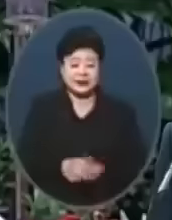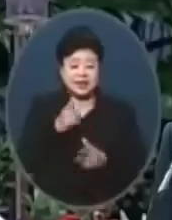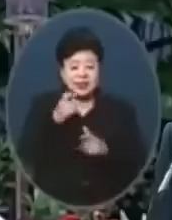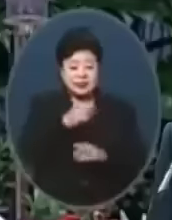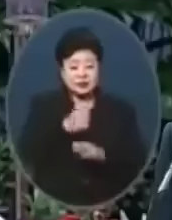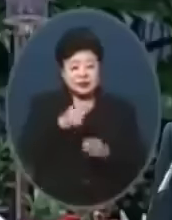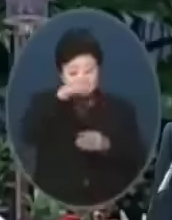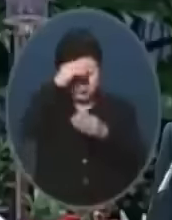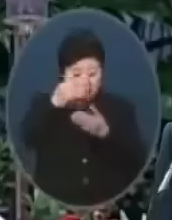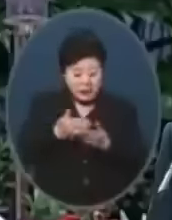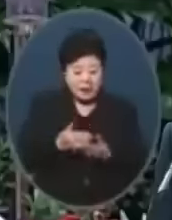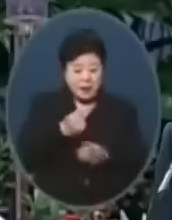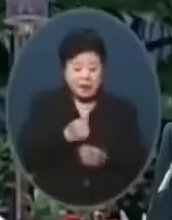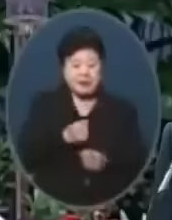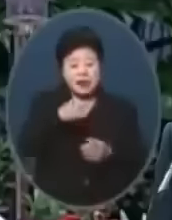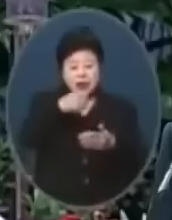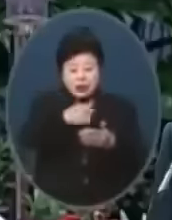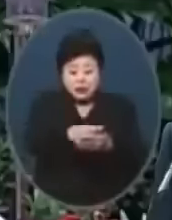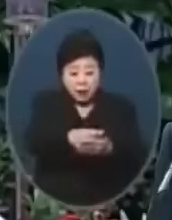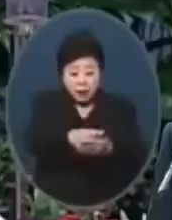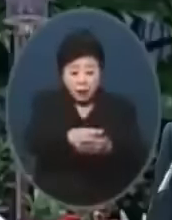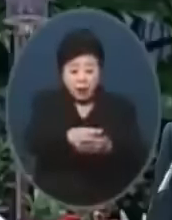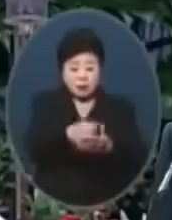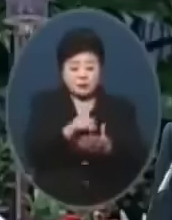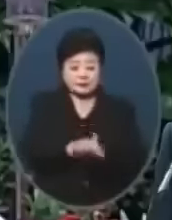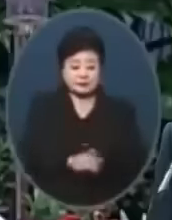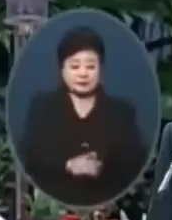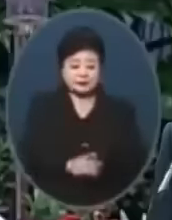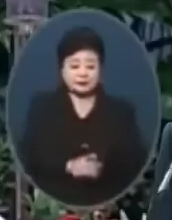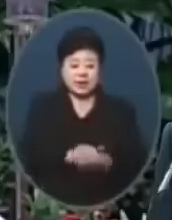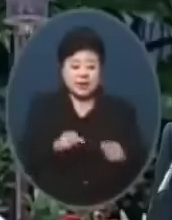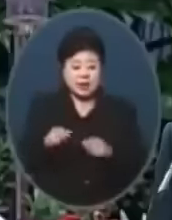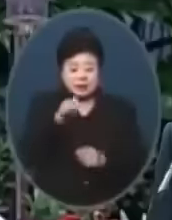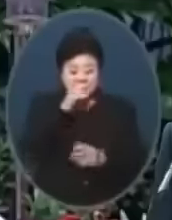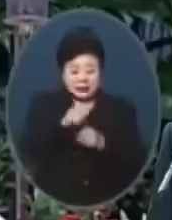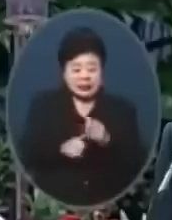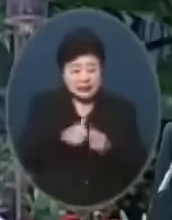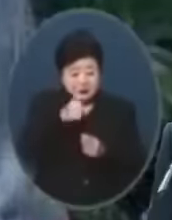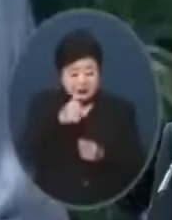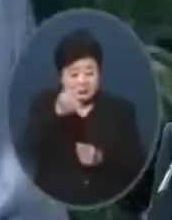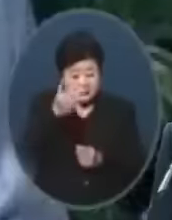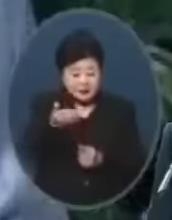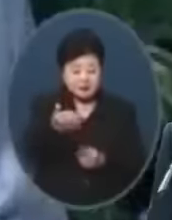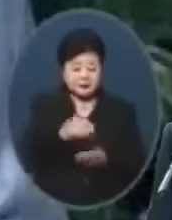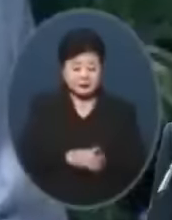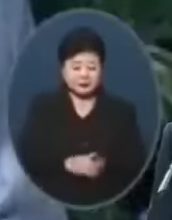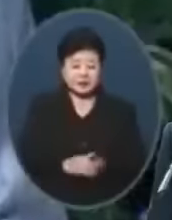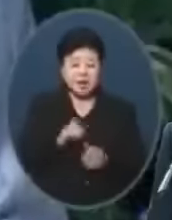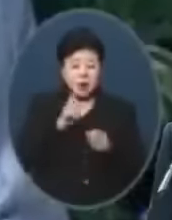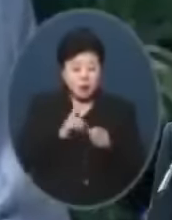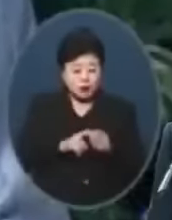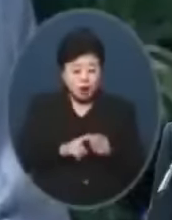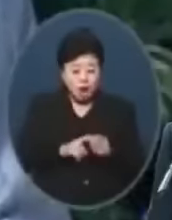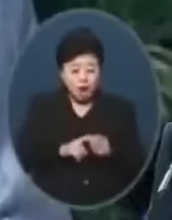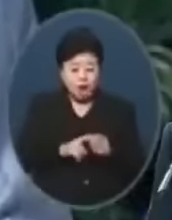예수 그리스도를 닮게 하겠다고 결심하고 역사하고 있으니 하나님의 이 목적을